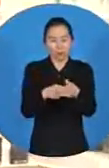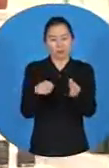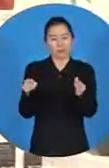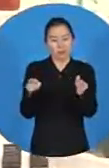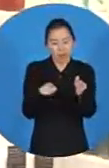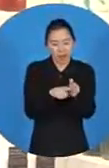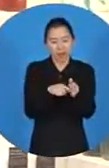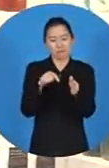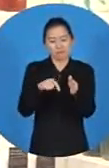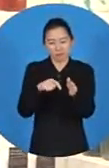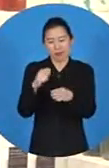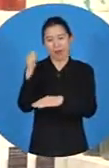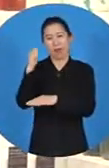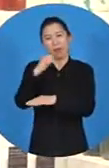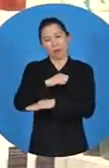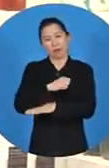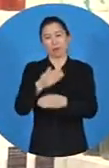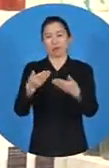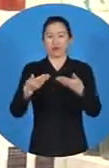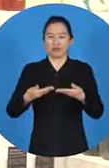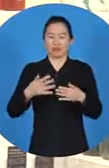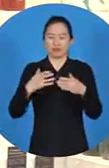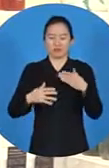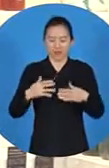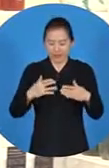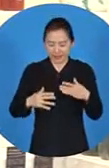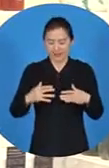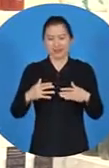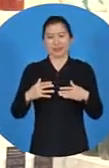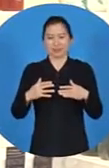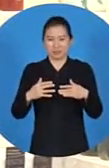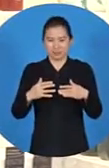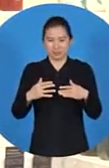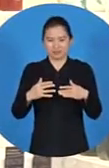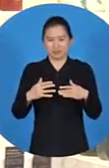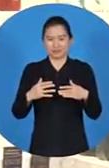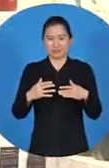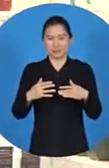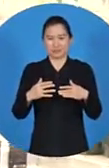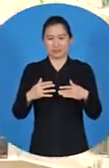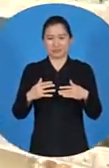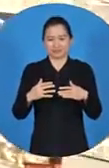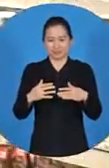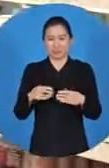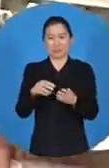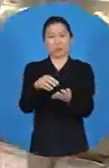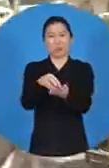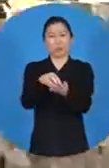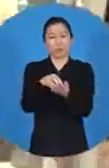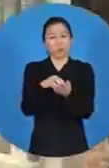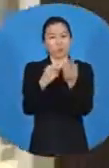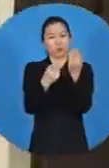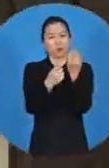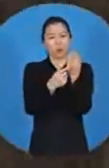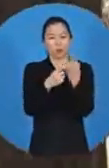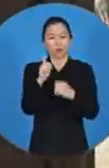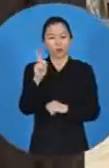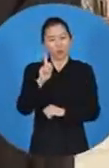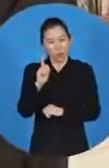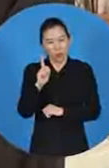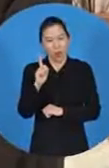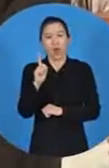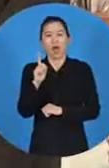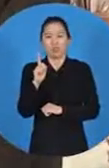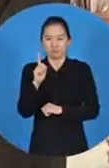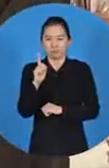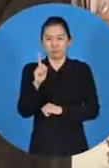ことが認められたんだなと思って、とても嬉しく思いました。 受賞したポイントというのは何ですか？ そう